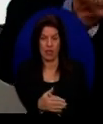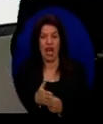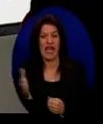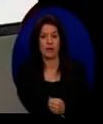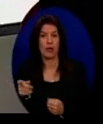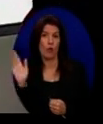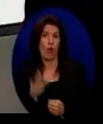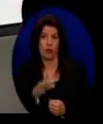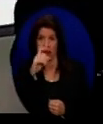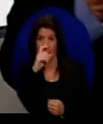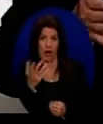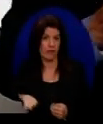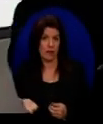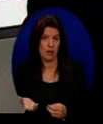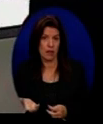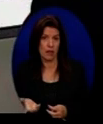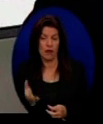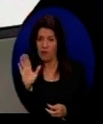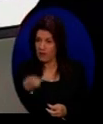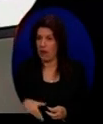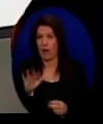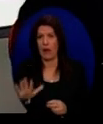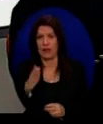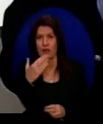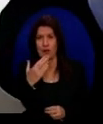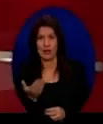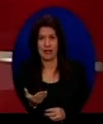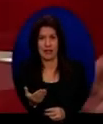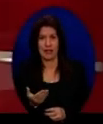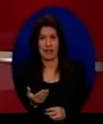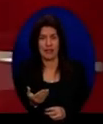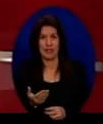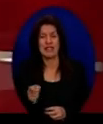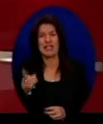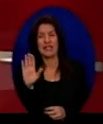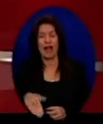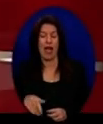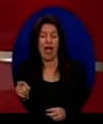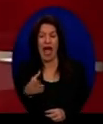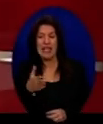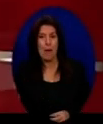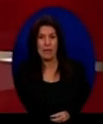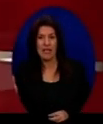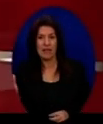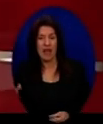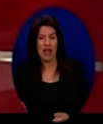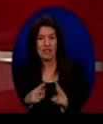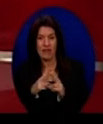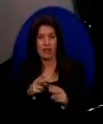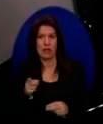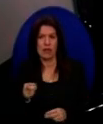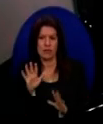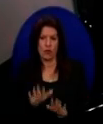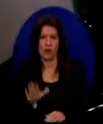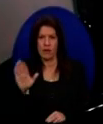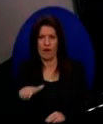שהוא, או חלקים ממנו הם אנטישמים. האנטישמיות של הימין הצרפתי גם נגד ערבים. גם נגד ערבים. שהם שמים, בוא לא נשכח. אתה יודע מה?